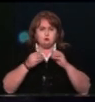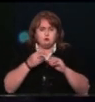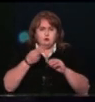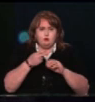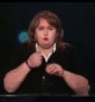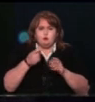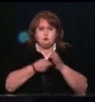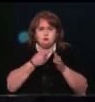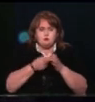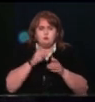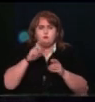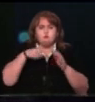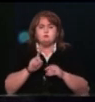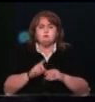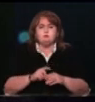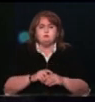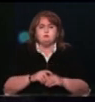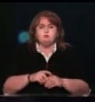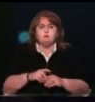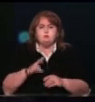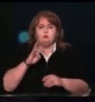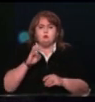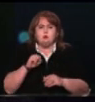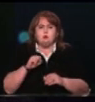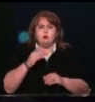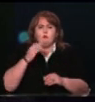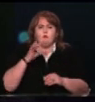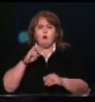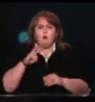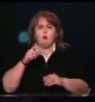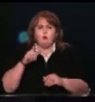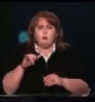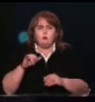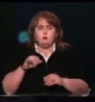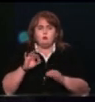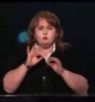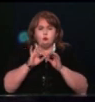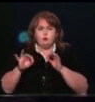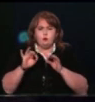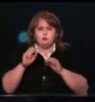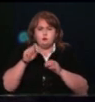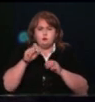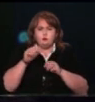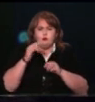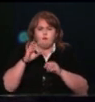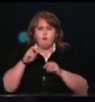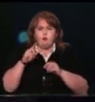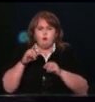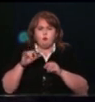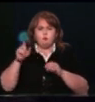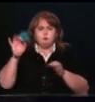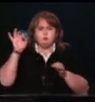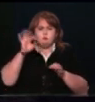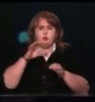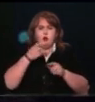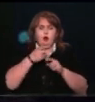опыт Резерфорда, в чем он заключался? На золотую фольгу, тонкая золотая фольга, на нее направлялся